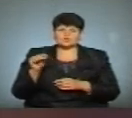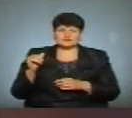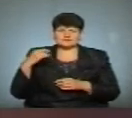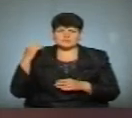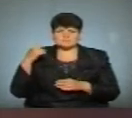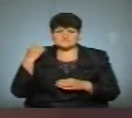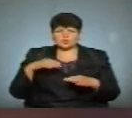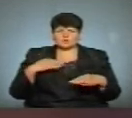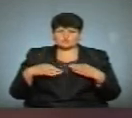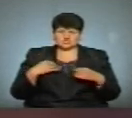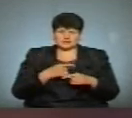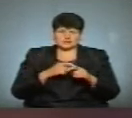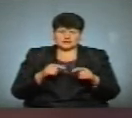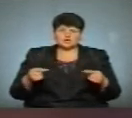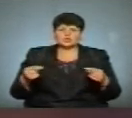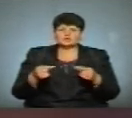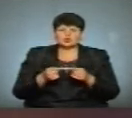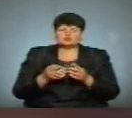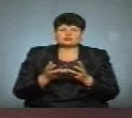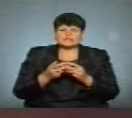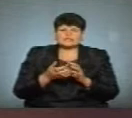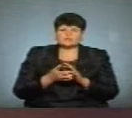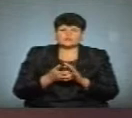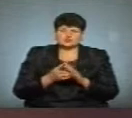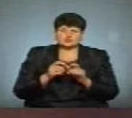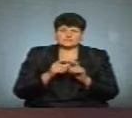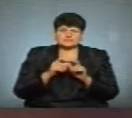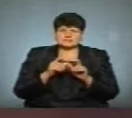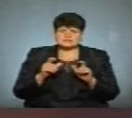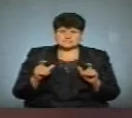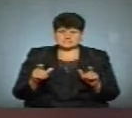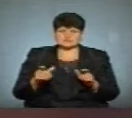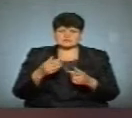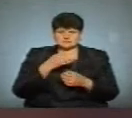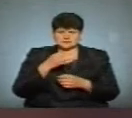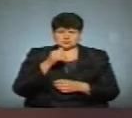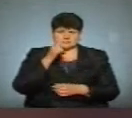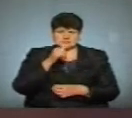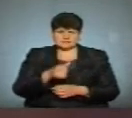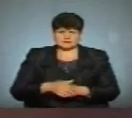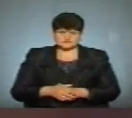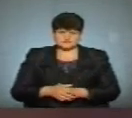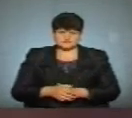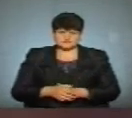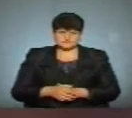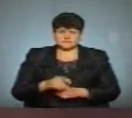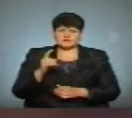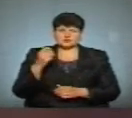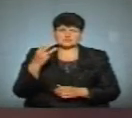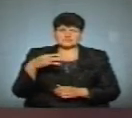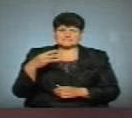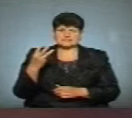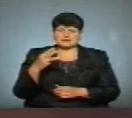психоневрологічна лікарня. Точну кількість недофінансованих закладів, каже Володимир Бойчук, повідомить завтра. 133